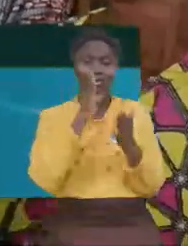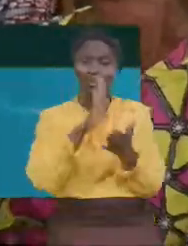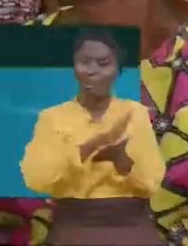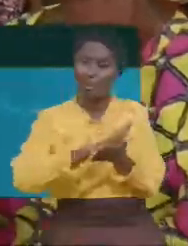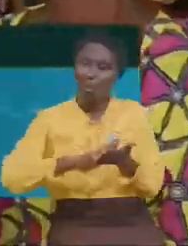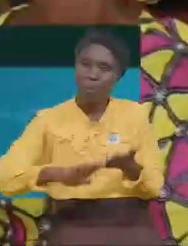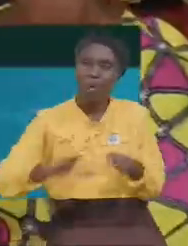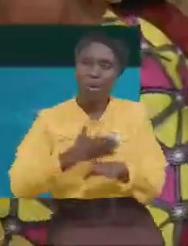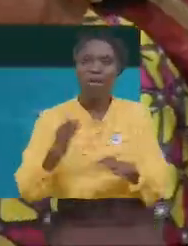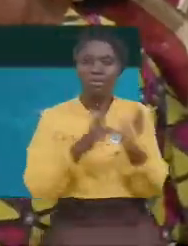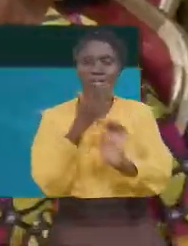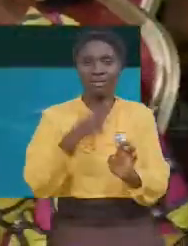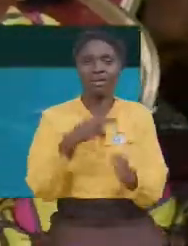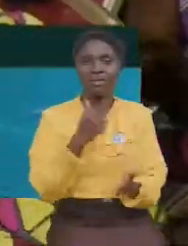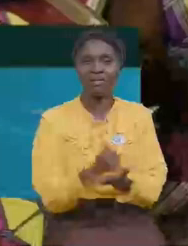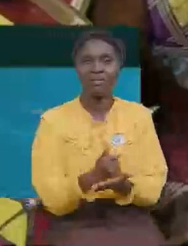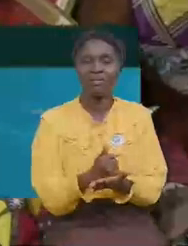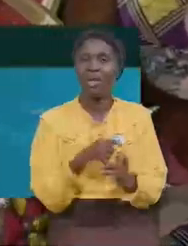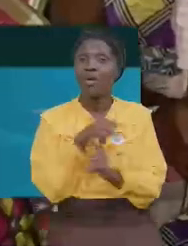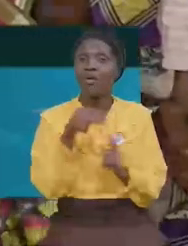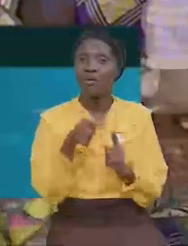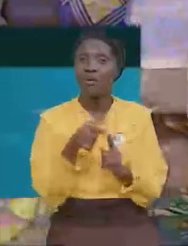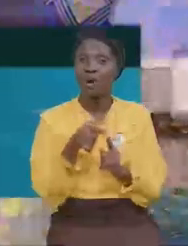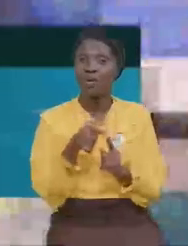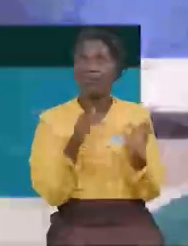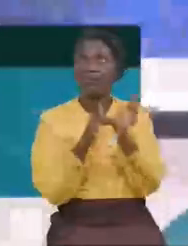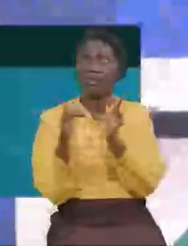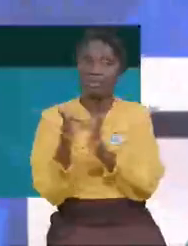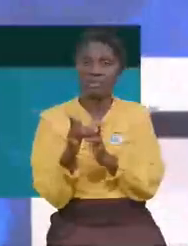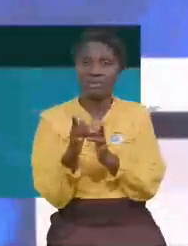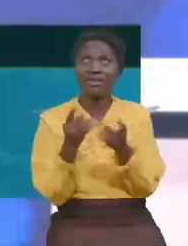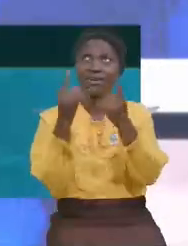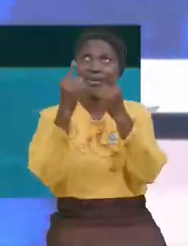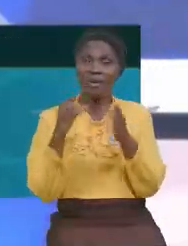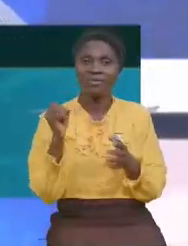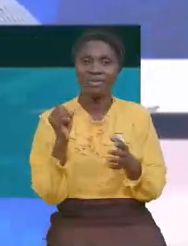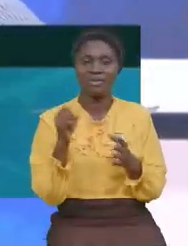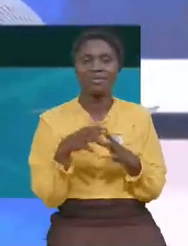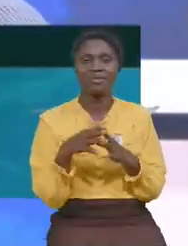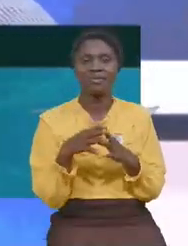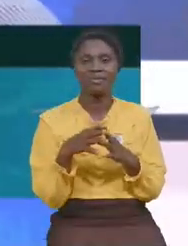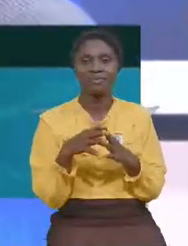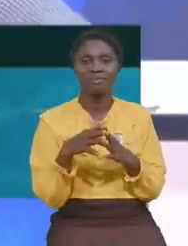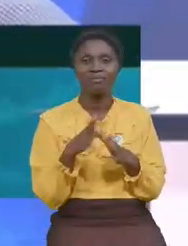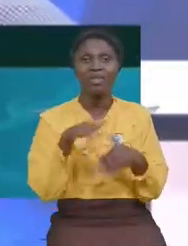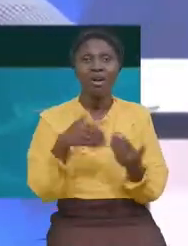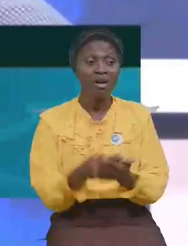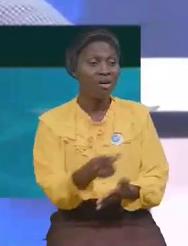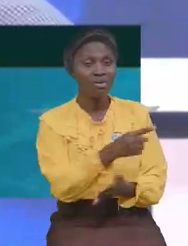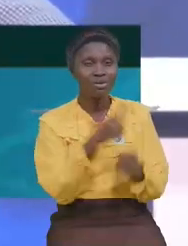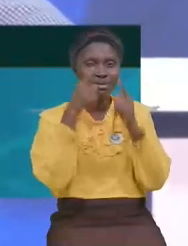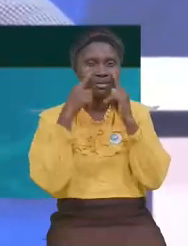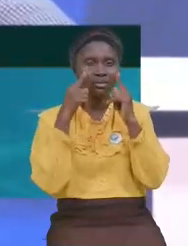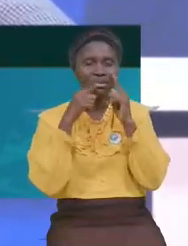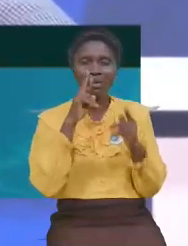sera ôtée ce soir. Lorsque Jésus viendra, toutes ces